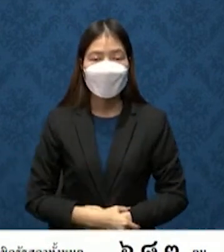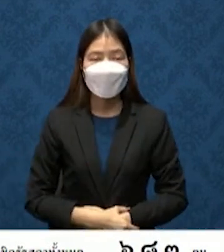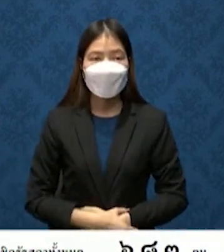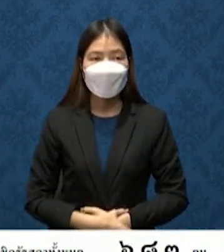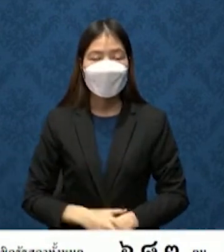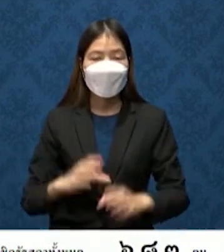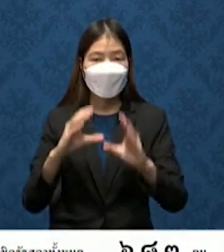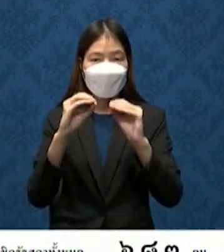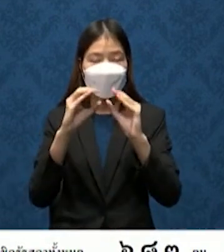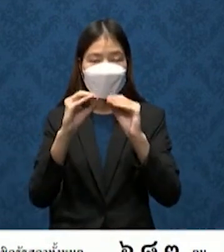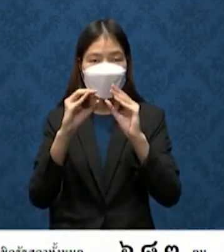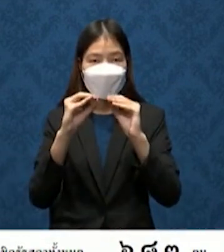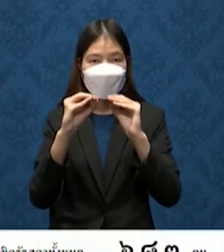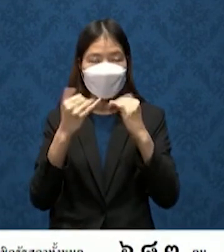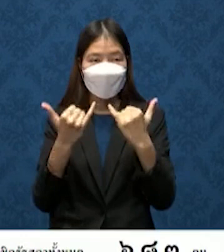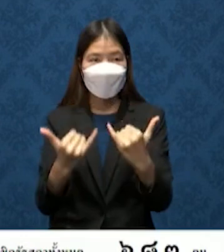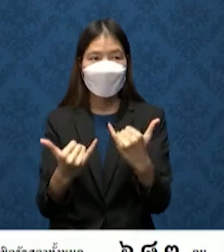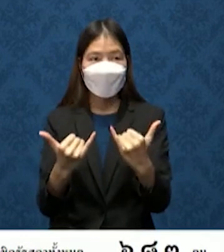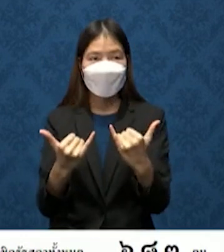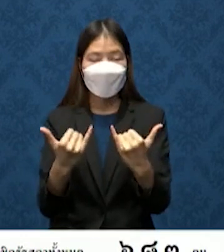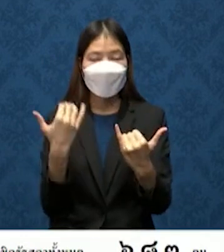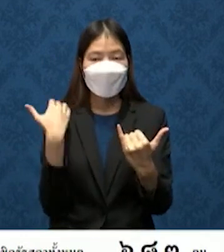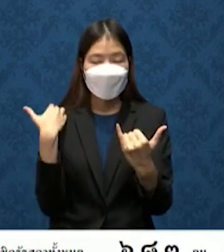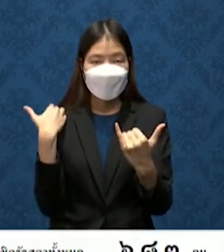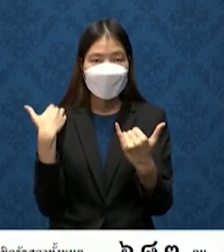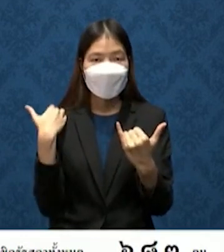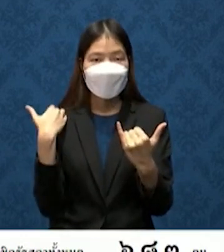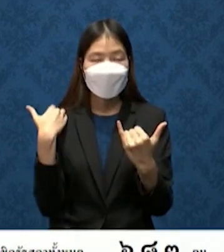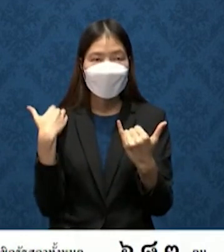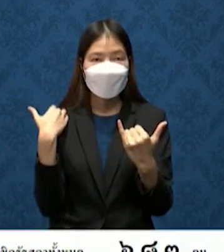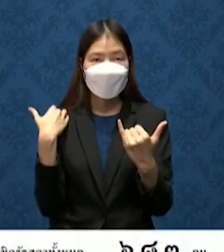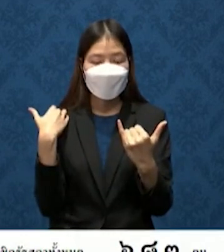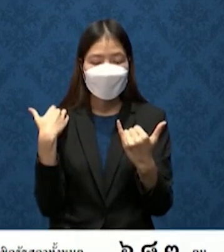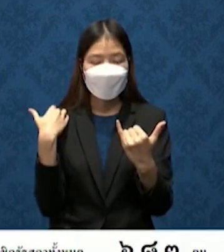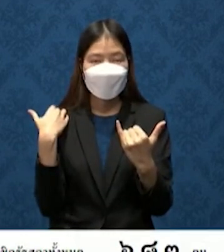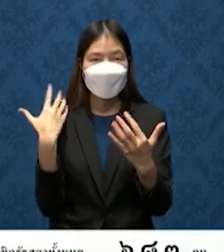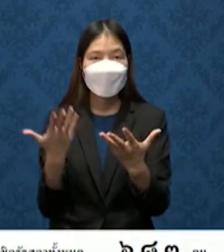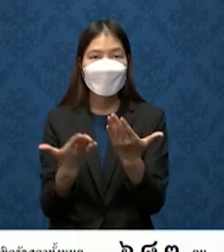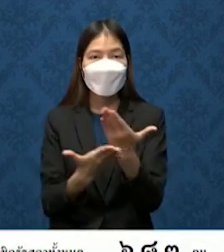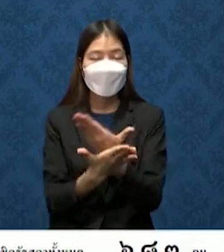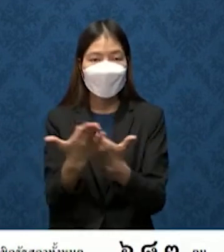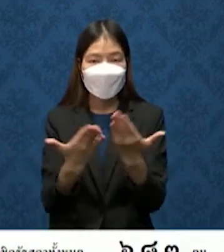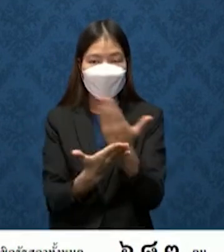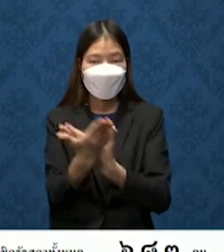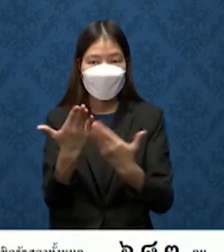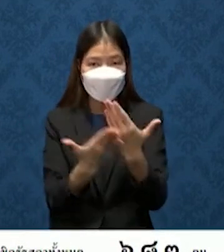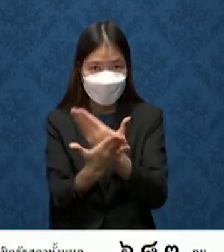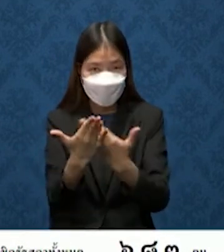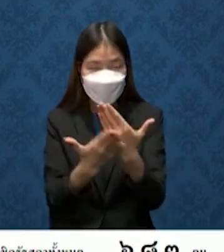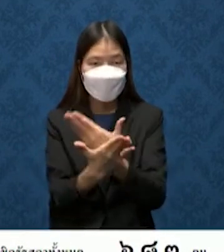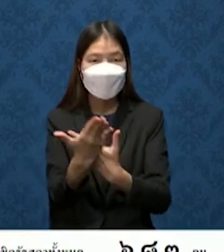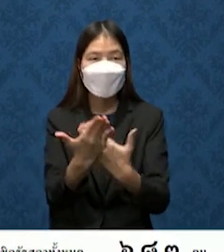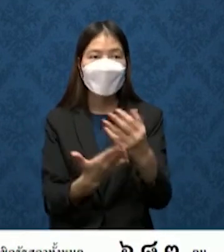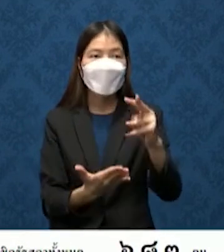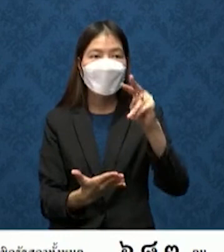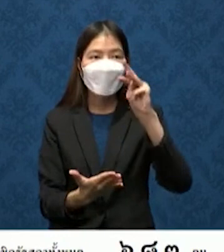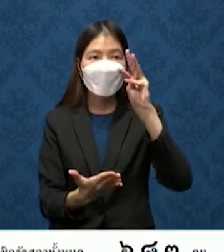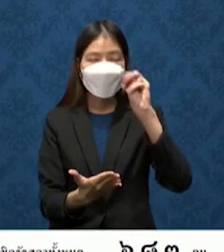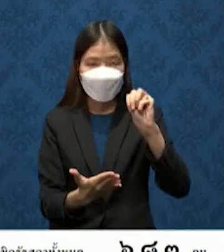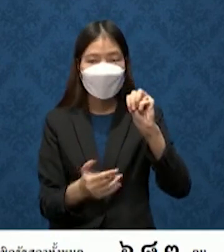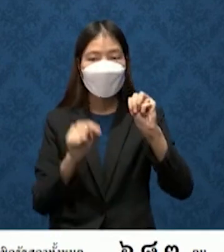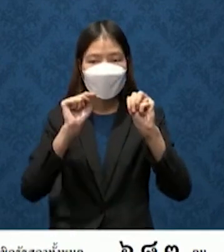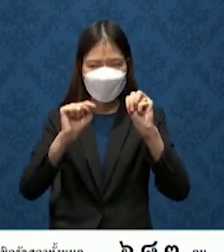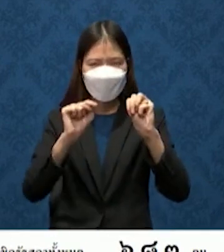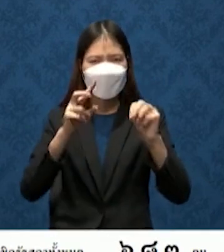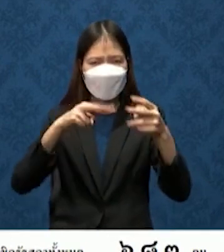การประชุมในฉันกรรมฐิการนะครับเราได้พิกรณากันมากในมาตรานี้ส